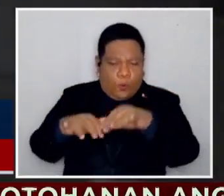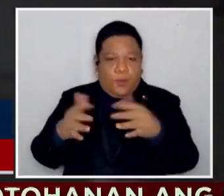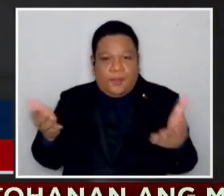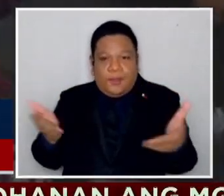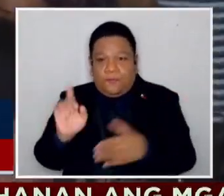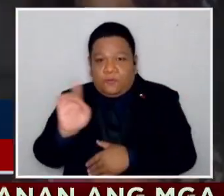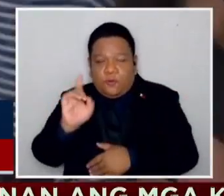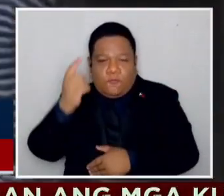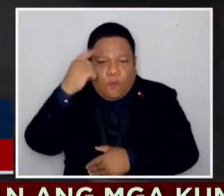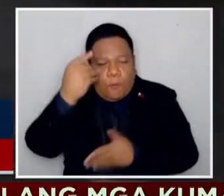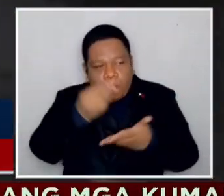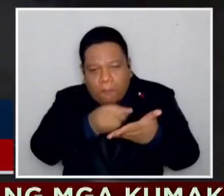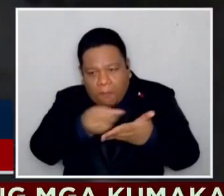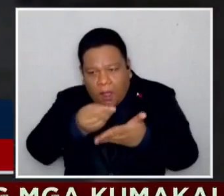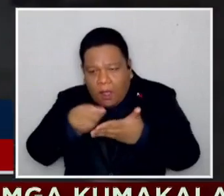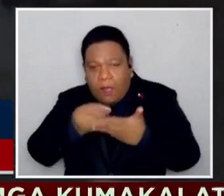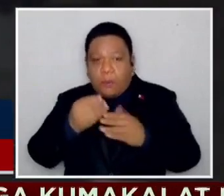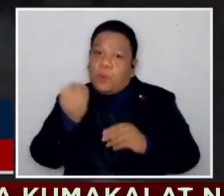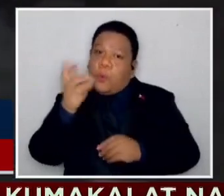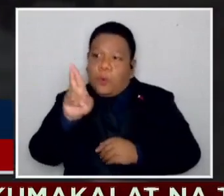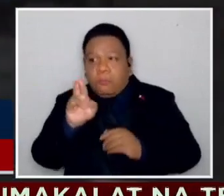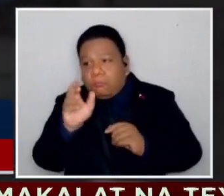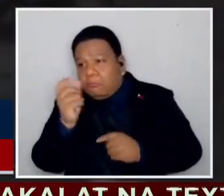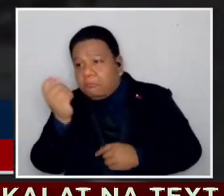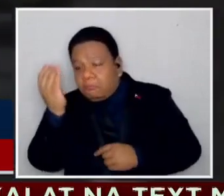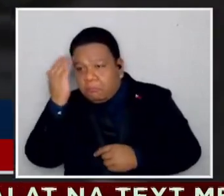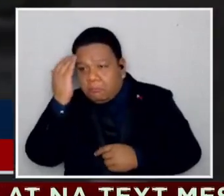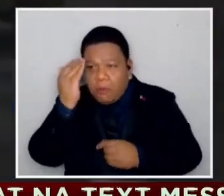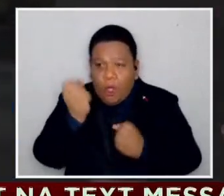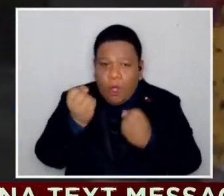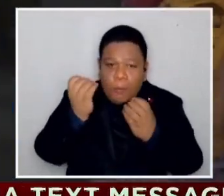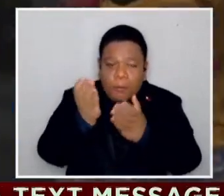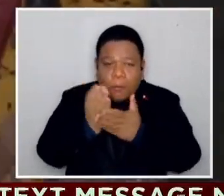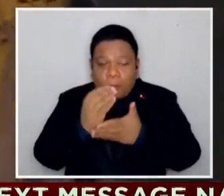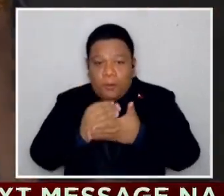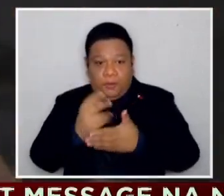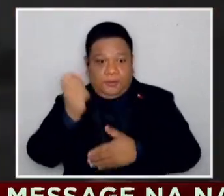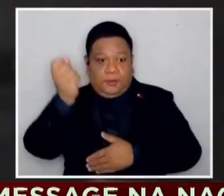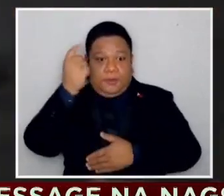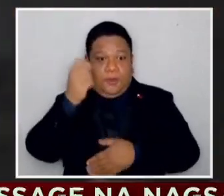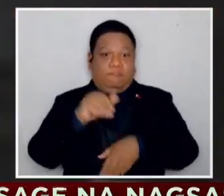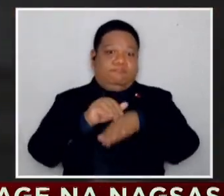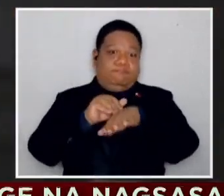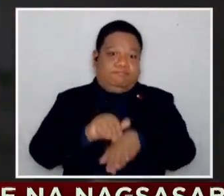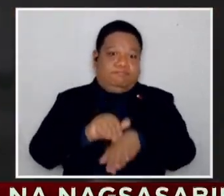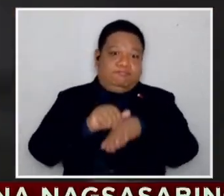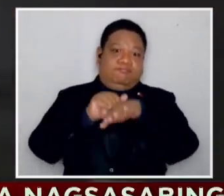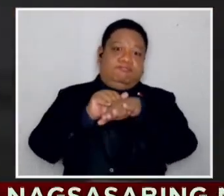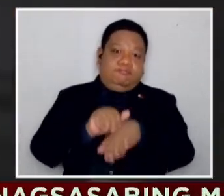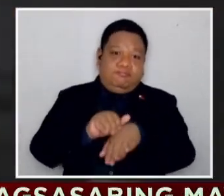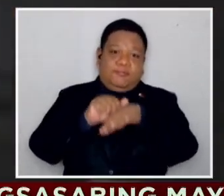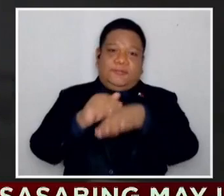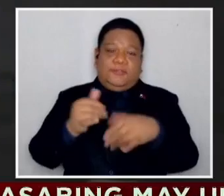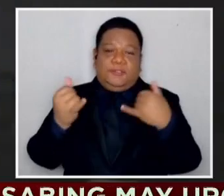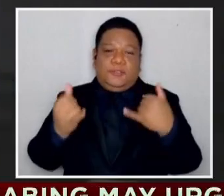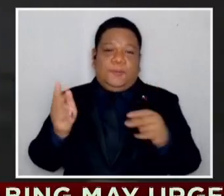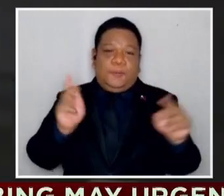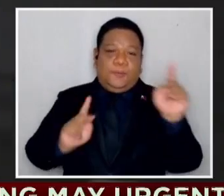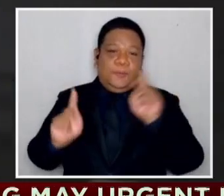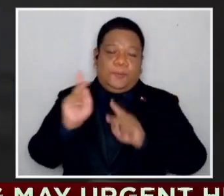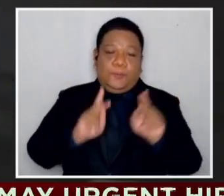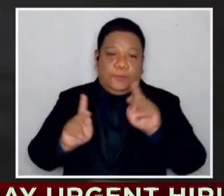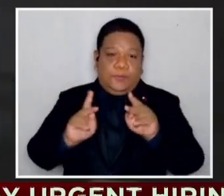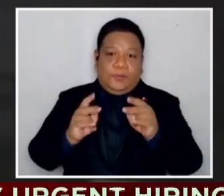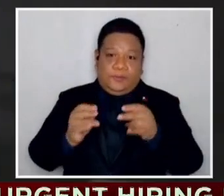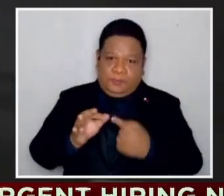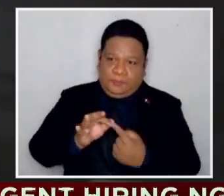pangregalo. Kaya naman, ang trapiko, naku po, ito ay nagsisimula na nga maging kalbaryo sa mga tao, lalo na ngayong unang araw